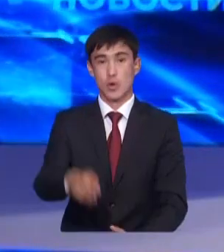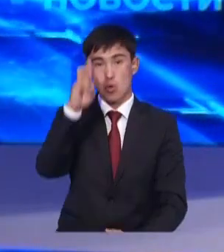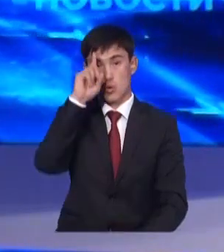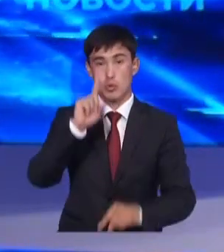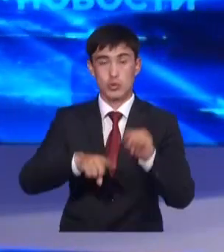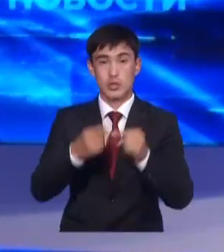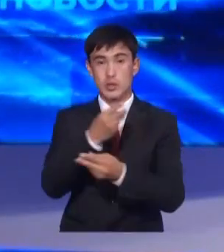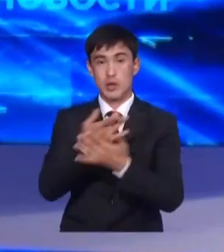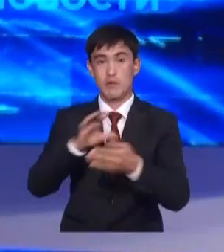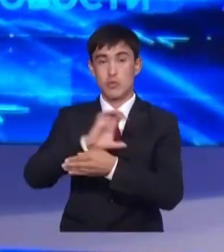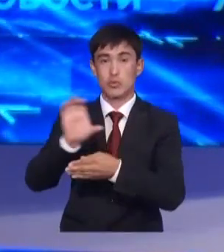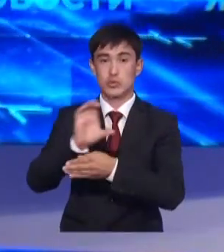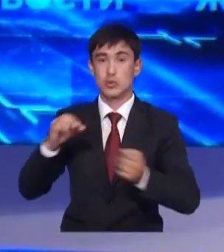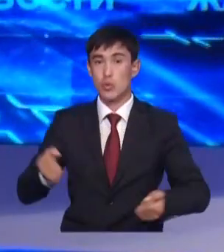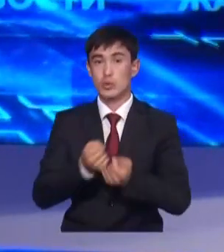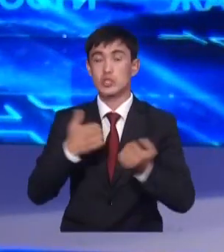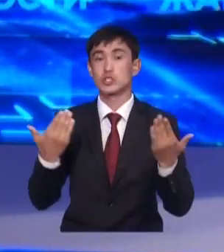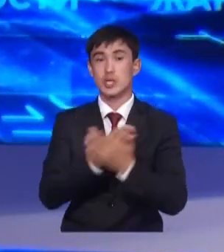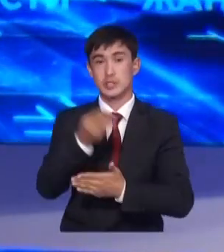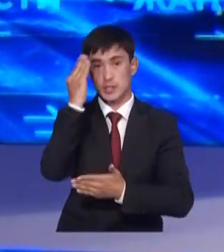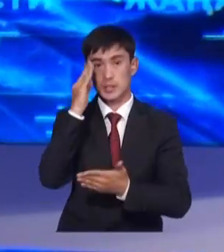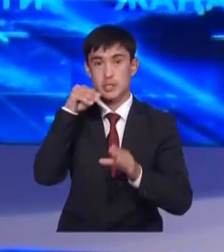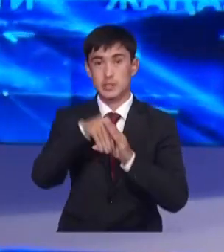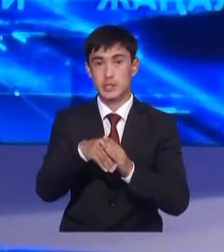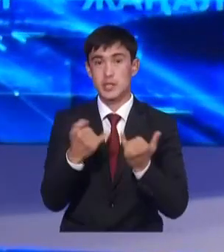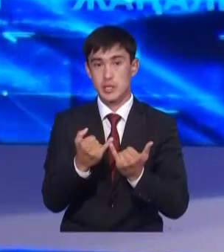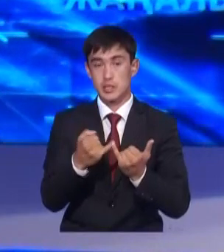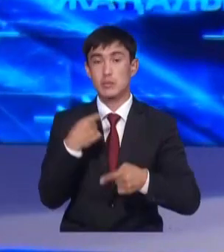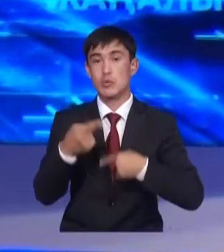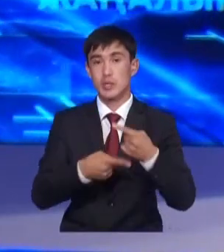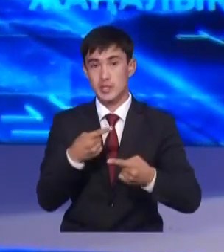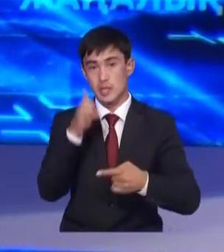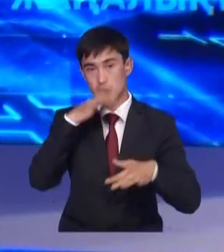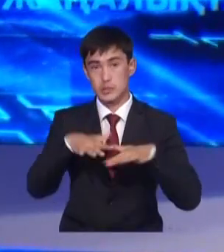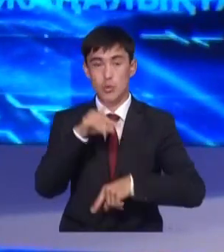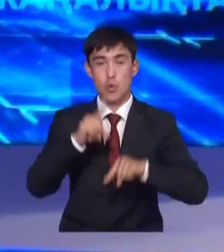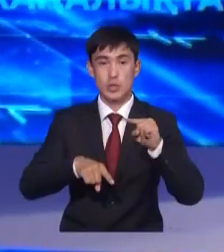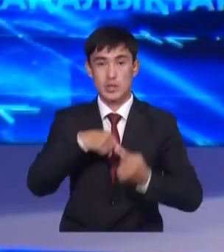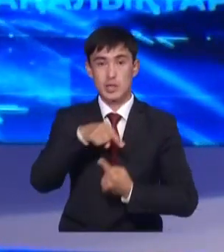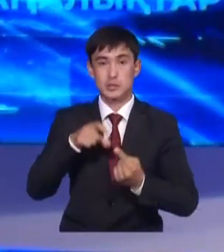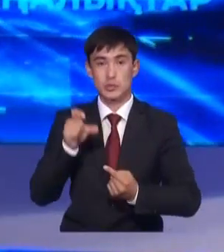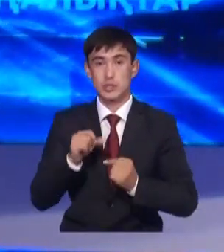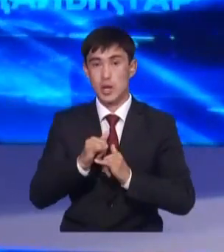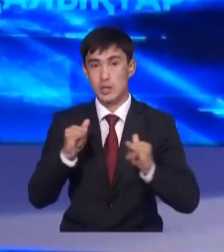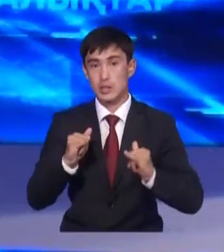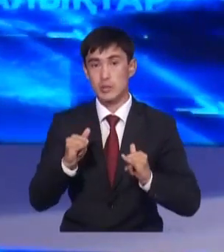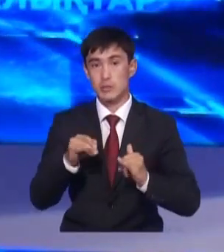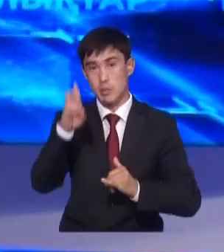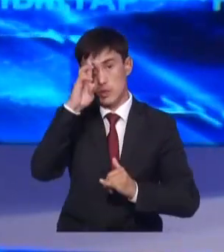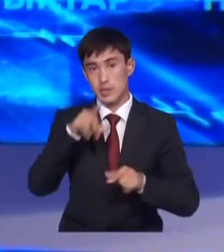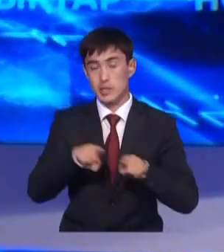Үкімет отандық тауар өндірушілерді қолдаудың жаңа тетіктерін енгізді. Енді бұдан былай елімізде отандық кәсіпорындарды қарқынды